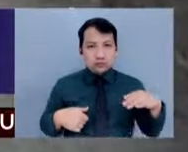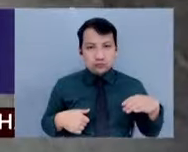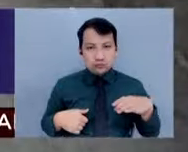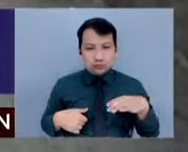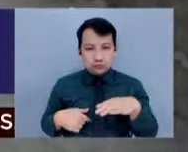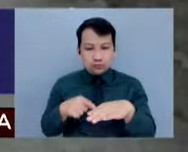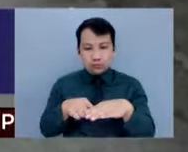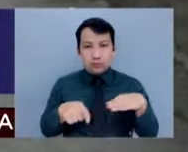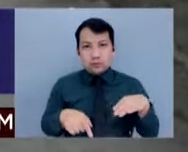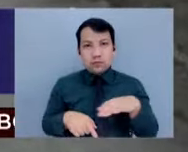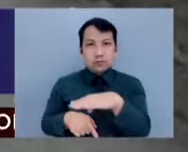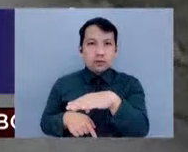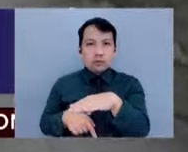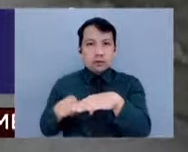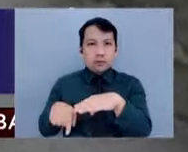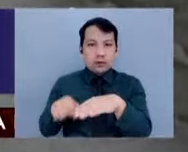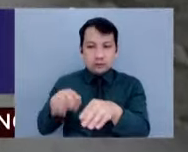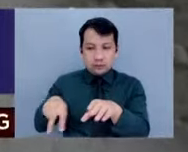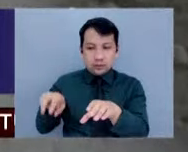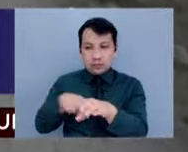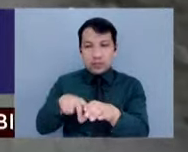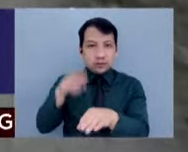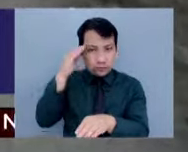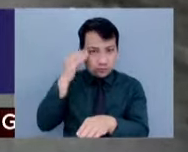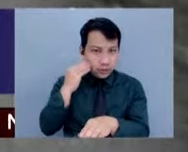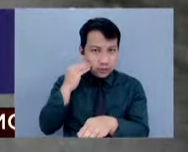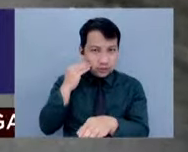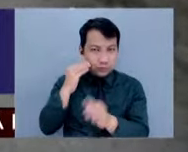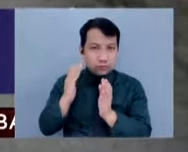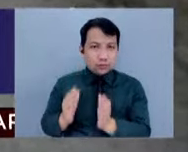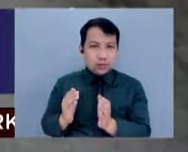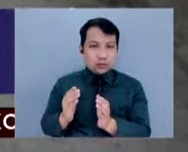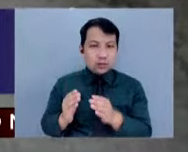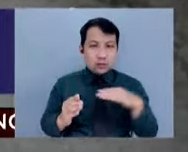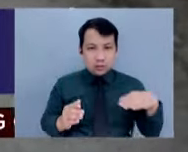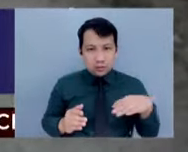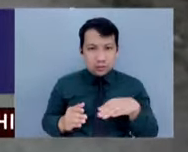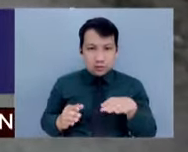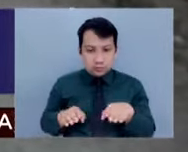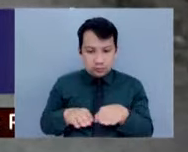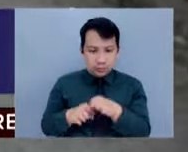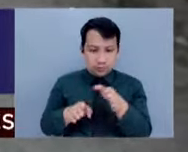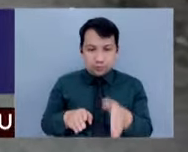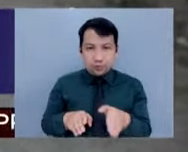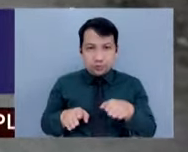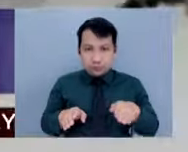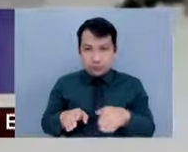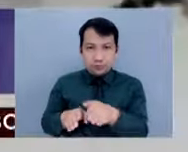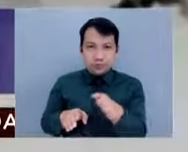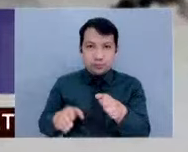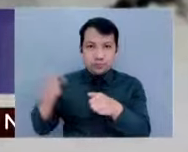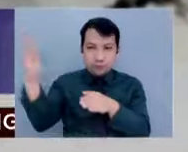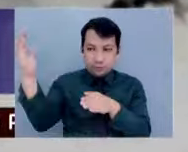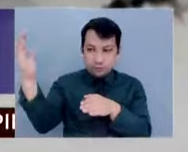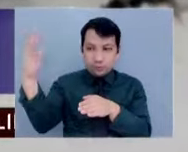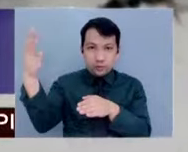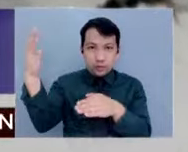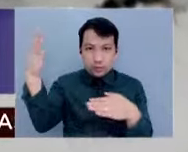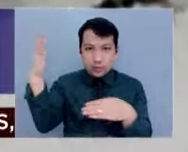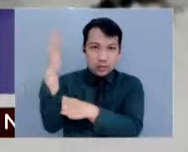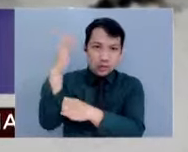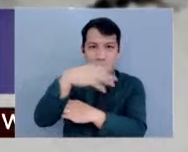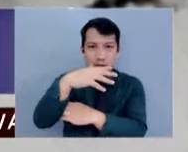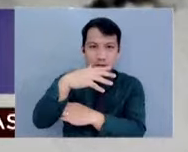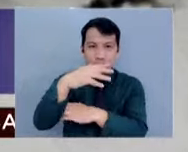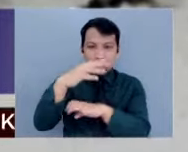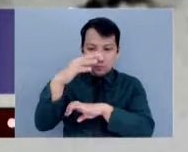sakay ang isang Koreanong turista. Bigla na lang sumampa sa Center Island ang isang gulong ng van hanggang sa bumangga ito sa puno. Umikot pa ito